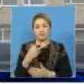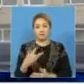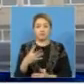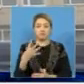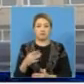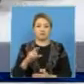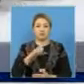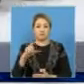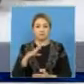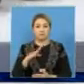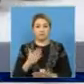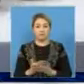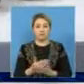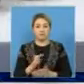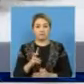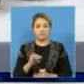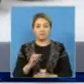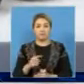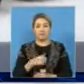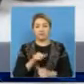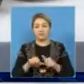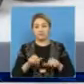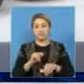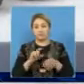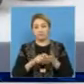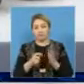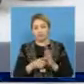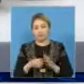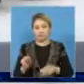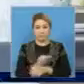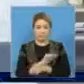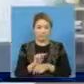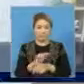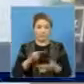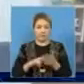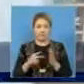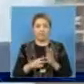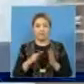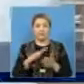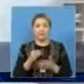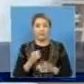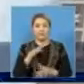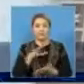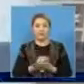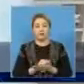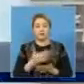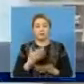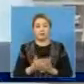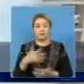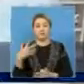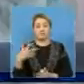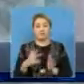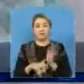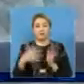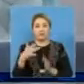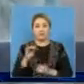этажи здания, где располагается терапевтическое детское отделение. На капитальный ремонт по программе «Дорожная карта занятости» было выделено 85 миллионов